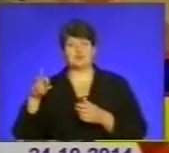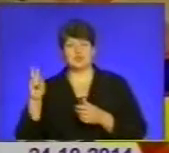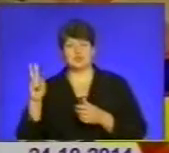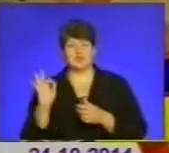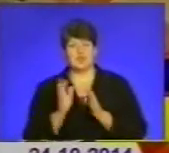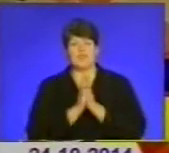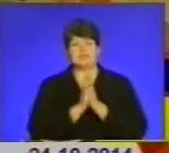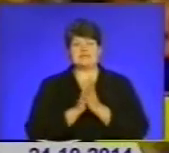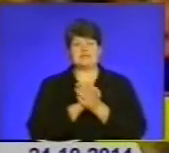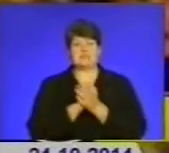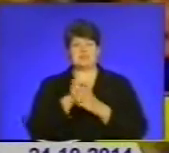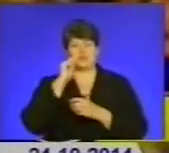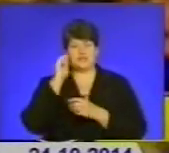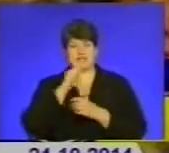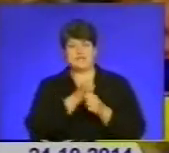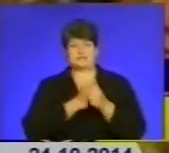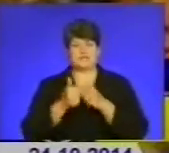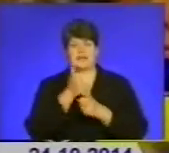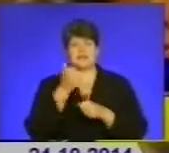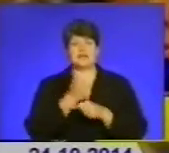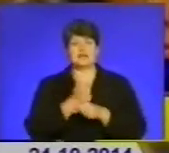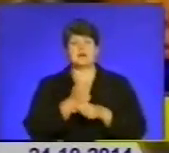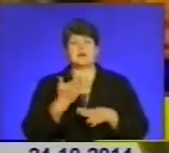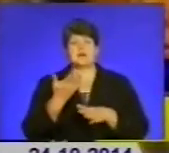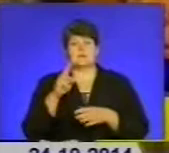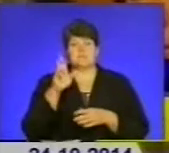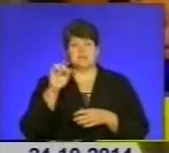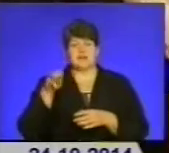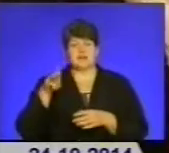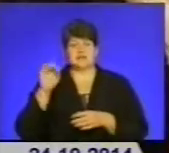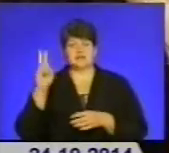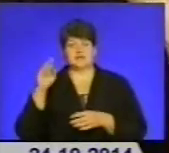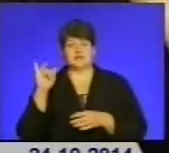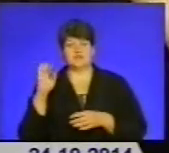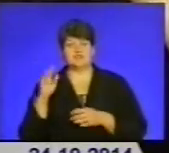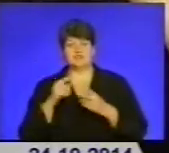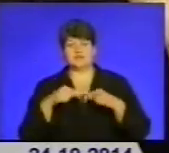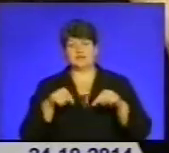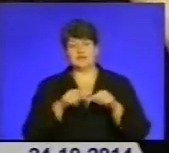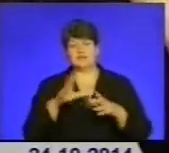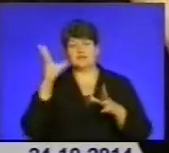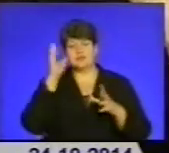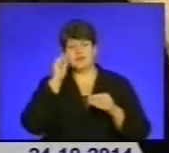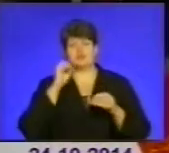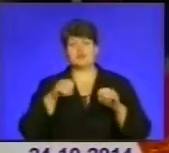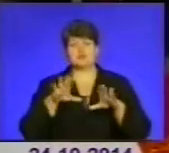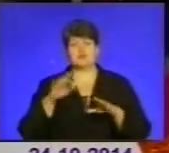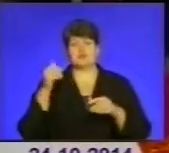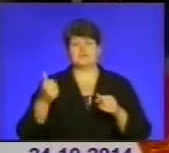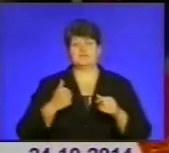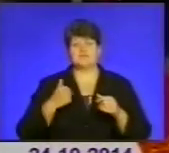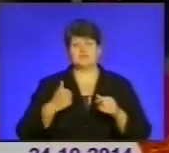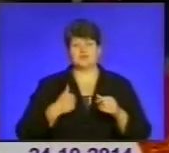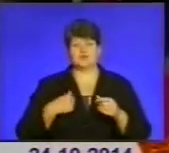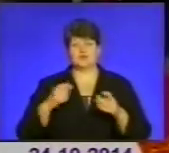за мир в Україні. Лідер «Батьківщини» Юлія Тимошенко вважає, що вирішення військового конфлікту наразі найбільш важливе питання